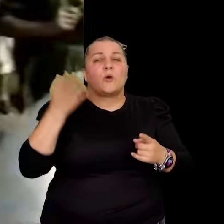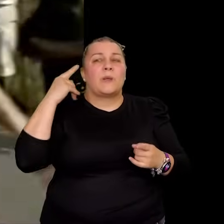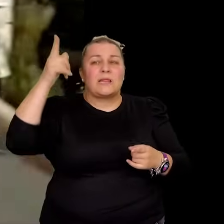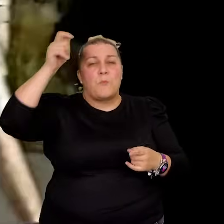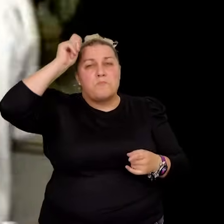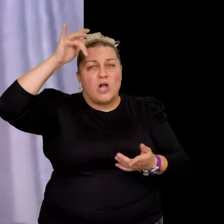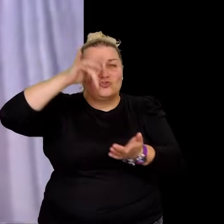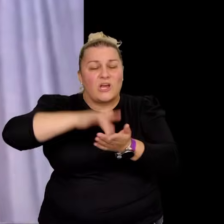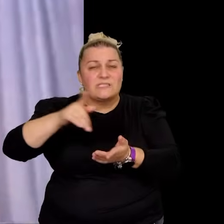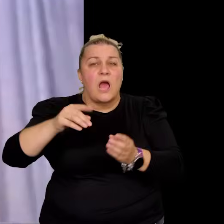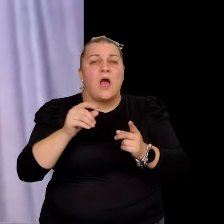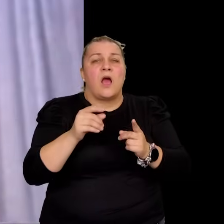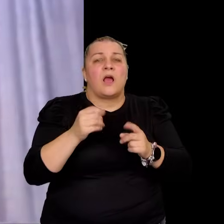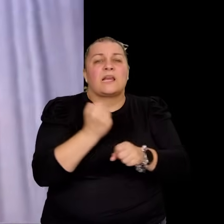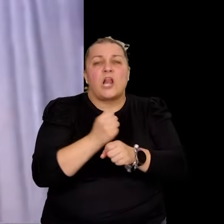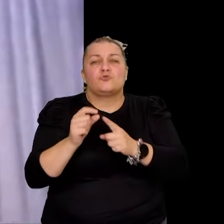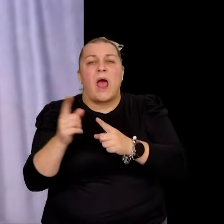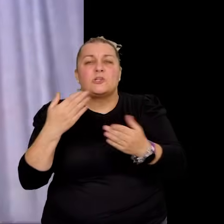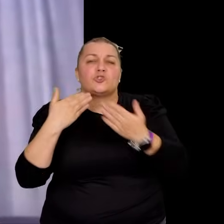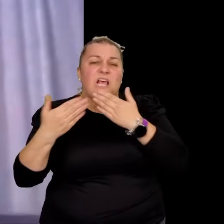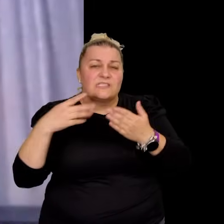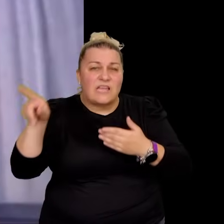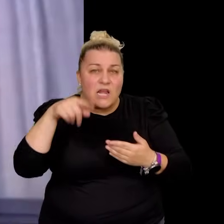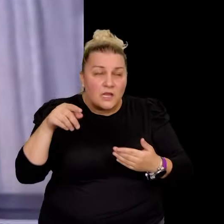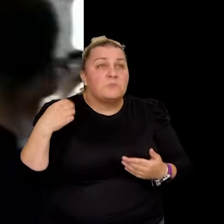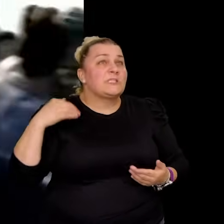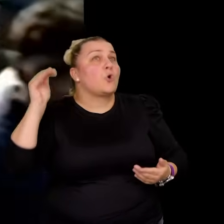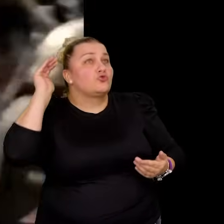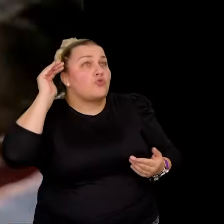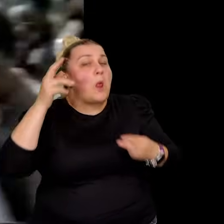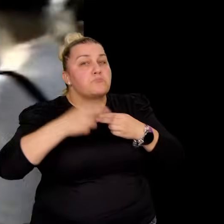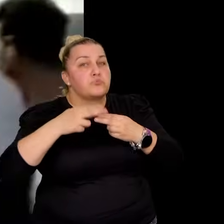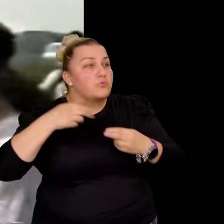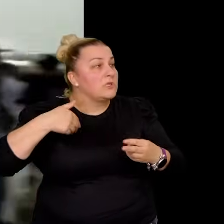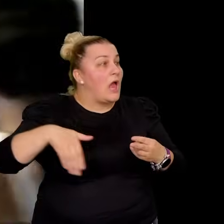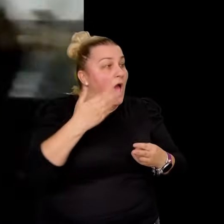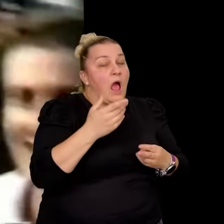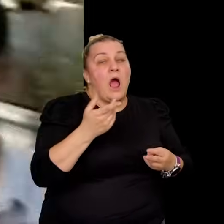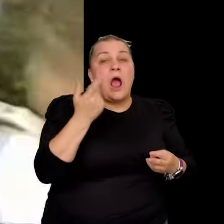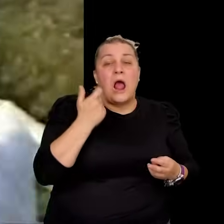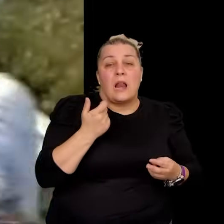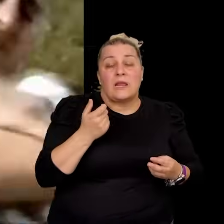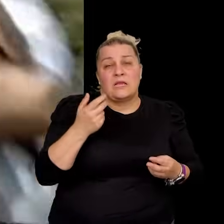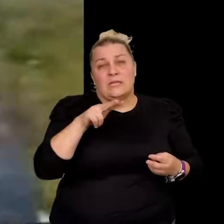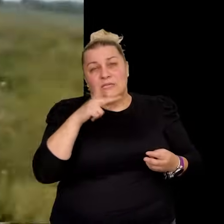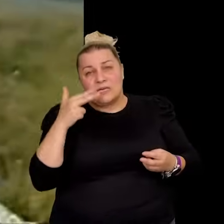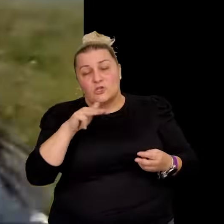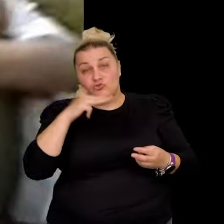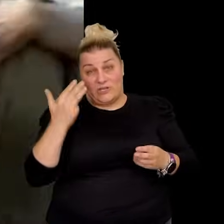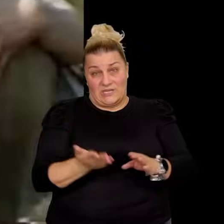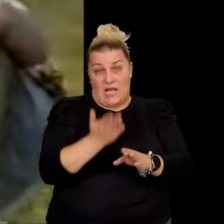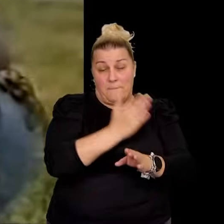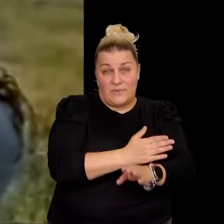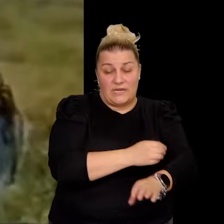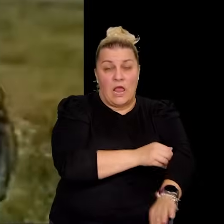negdje u Mađarskoj. I mi smo dobili informaciju da idemo. Ali znalo se jedno 3-4 dana prije,